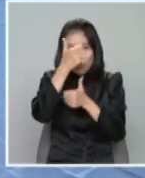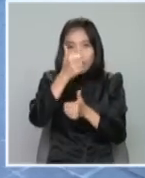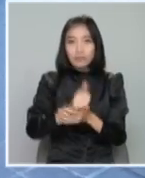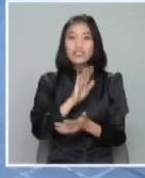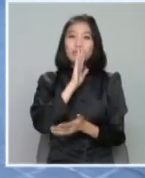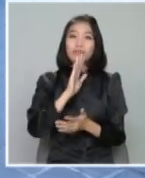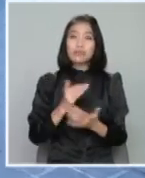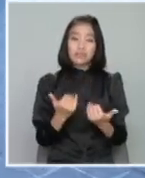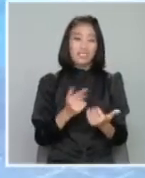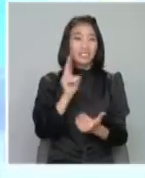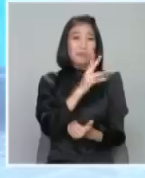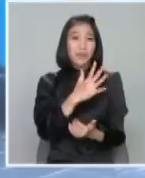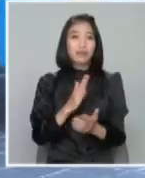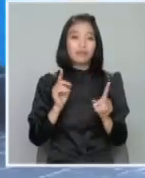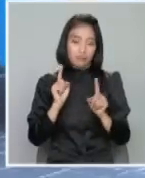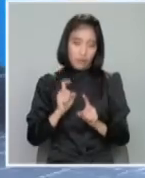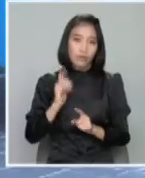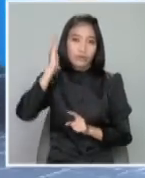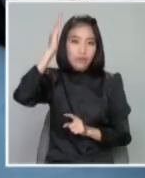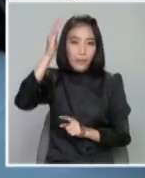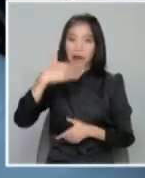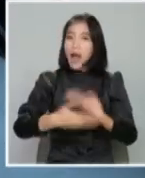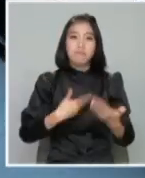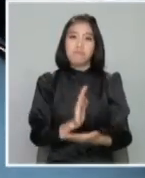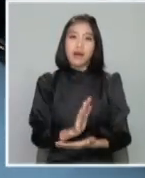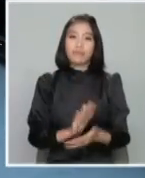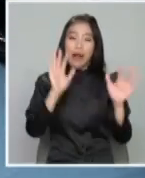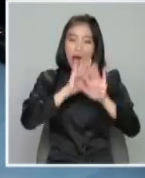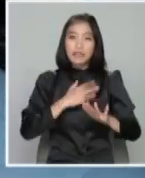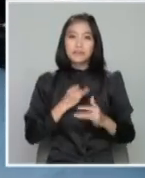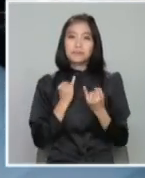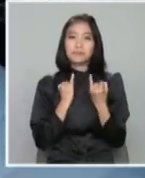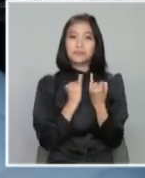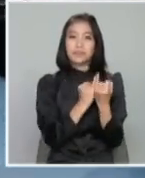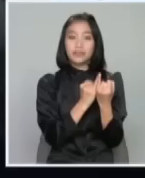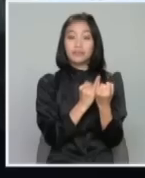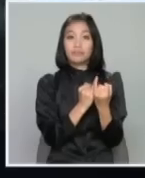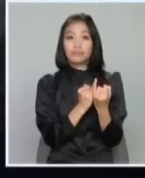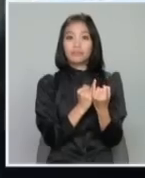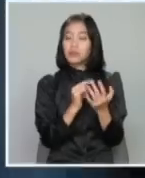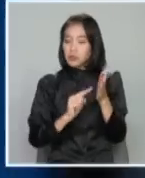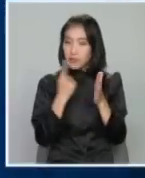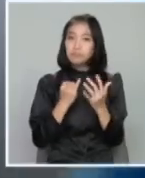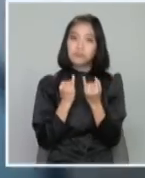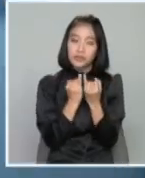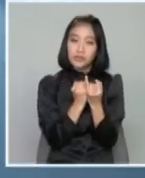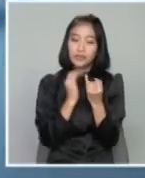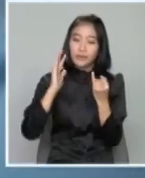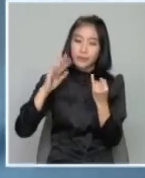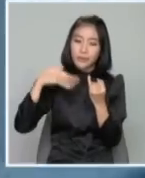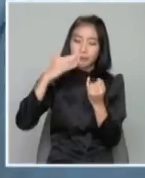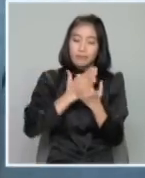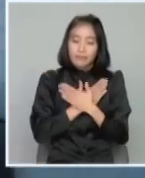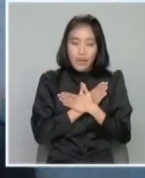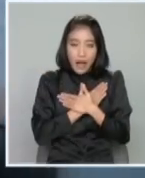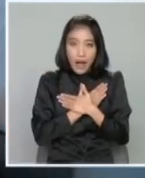มีวันขายอย่างเด็ดขาด เสน่ห์ของมันต้องเป็นความผูกพันนะคะต้องเริ่มมาจากความผูกพันก่อนแล้วก็เราก็จะรักมันเ